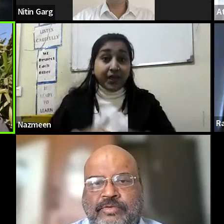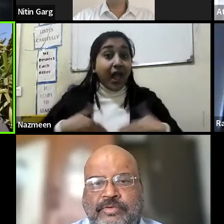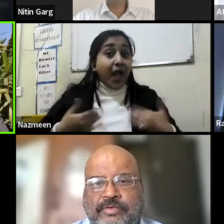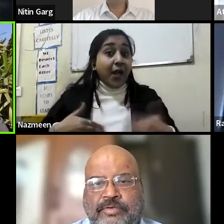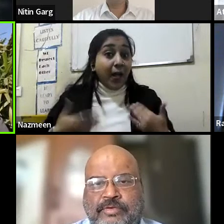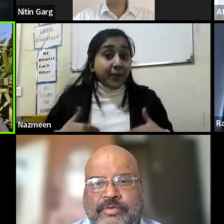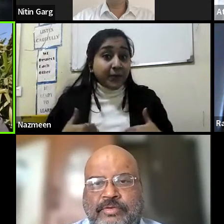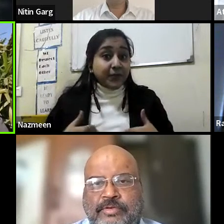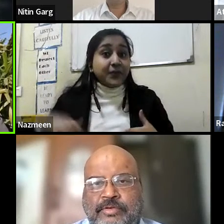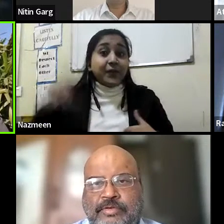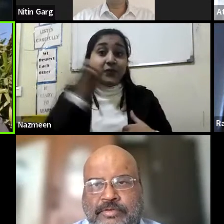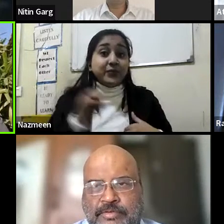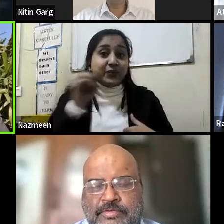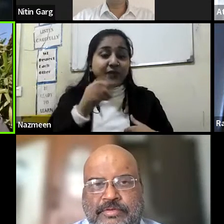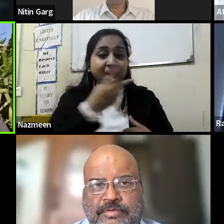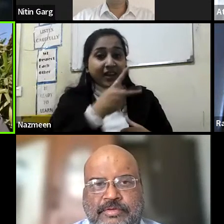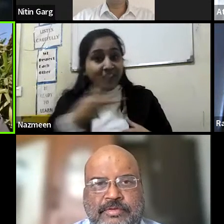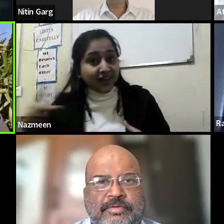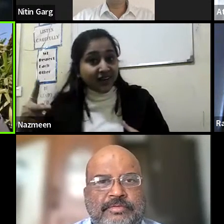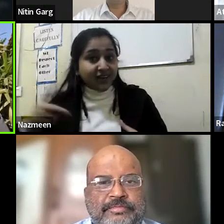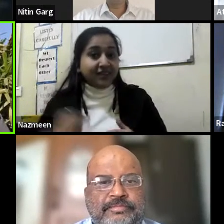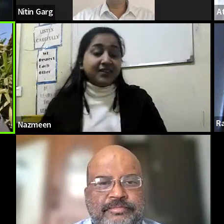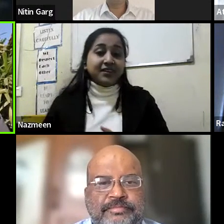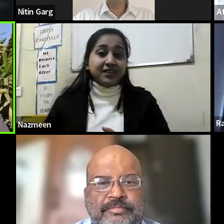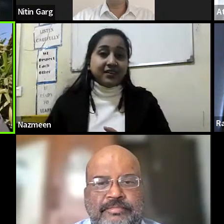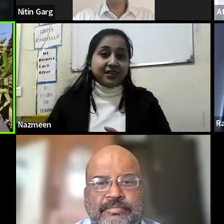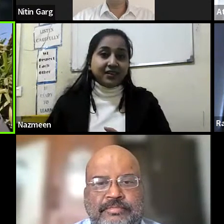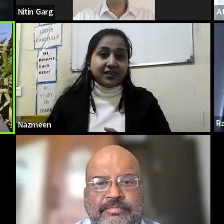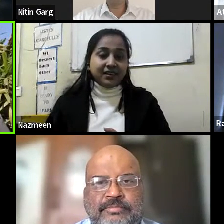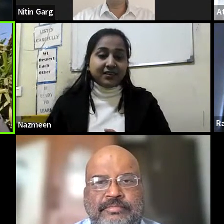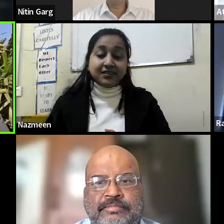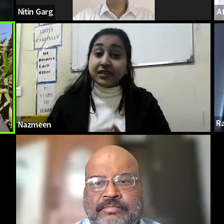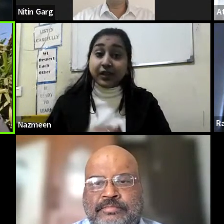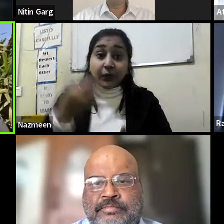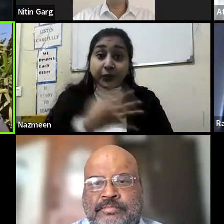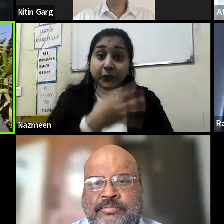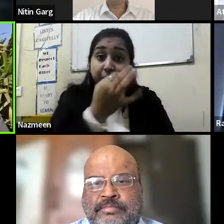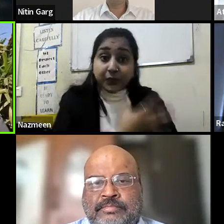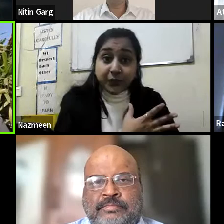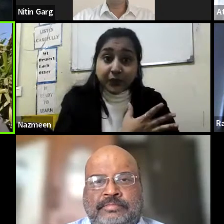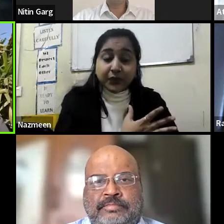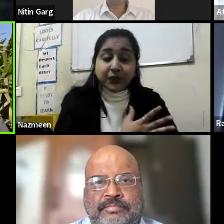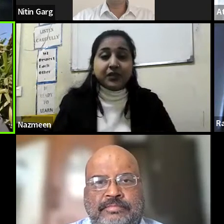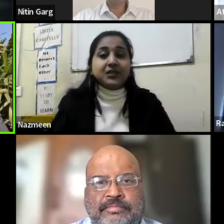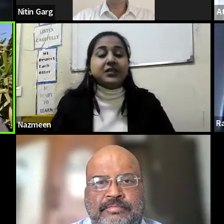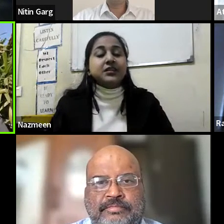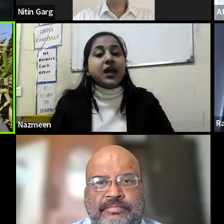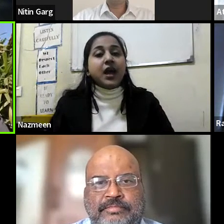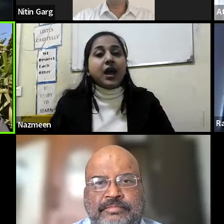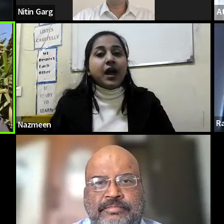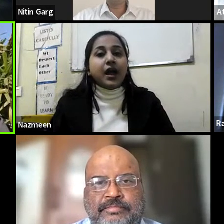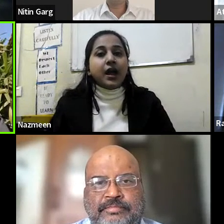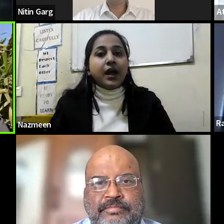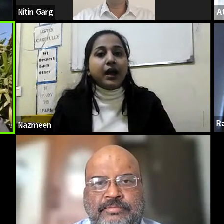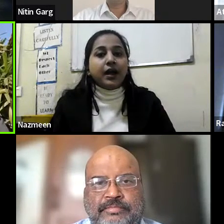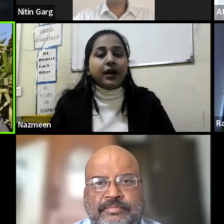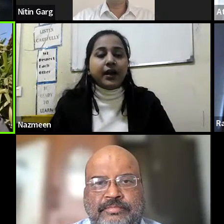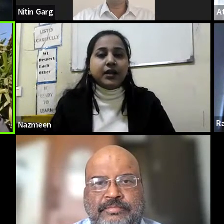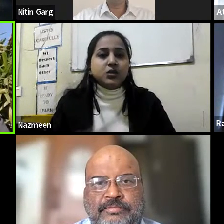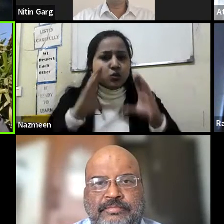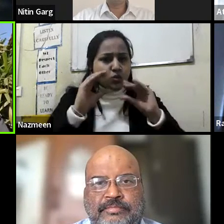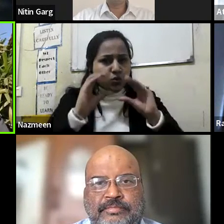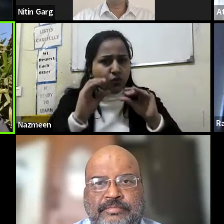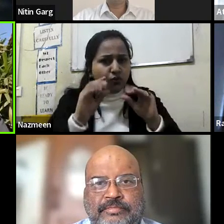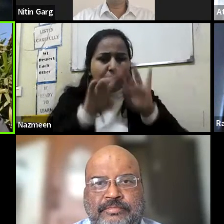an organization in bringing the latest of hardware, software and services. ये तीन चीजें